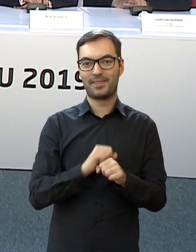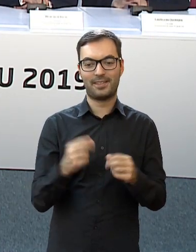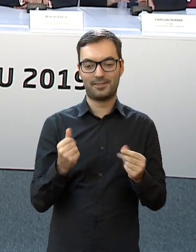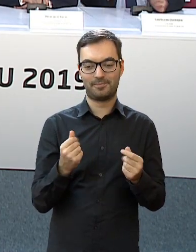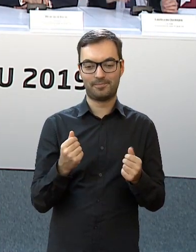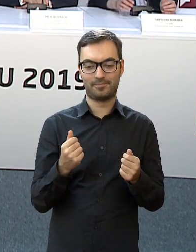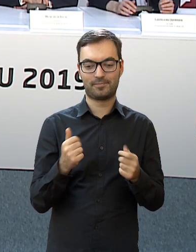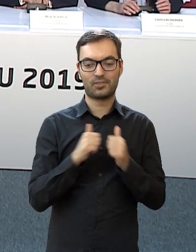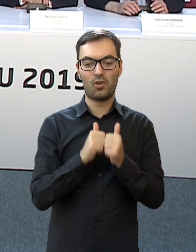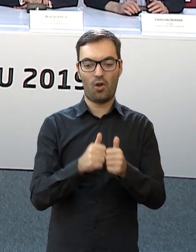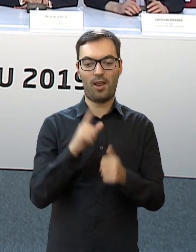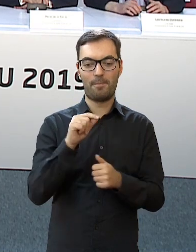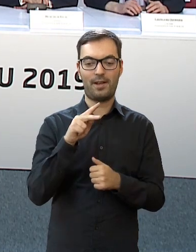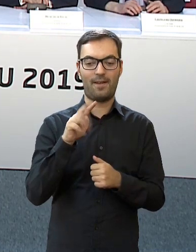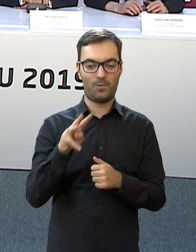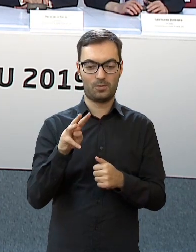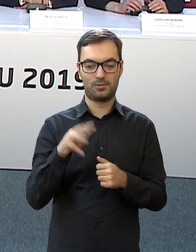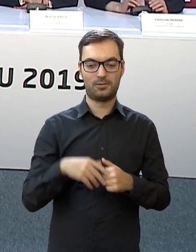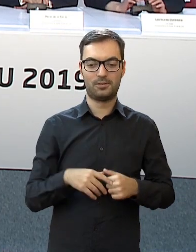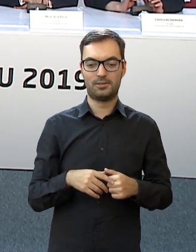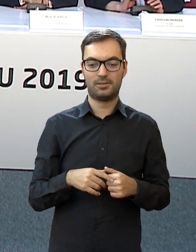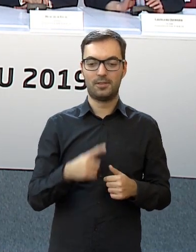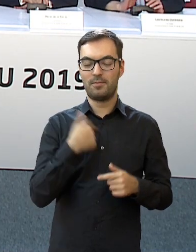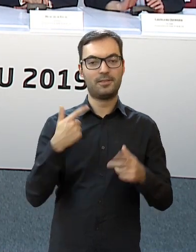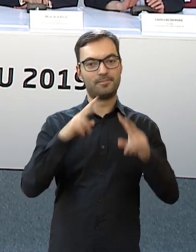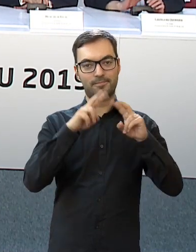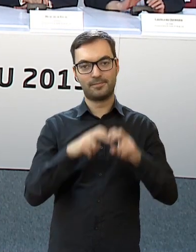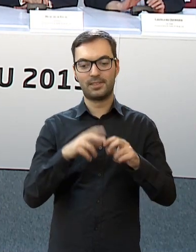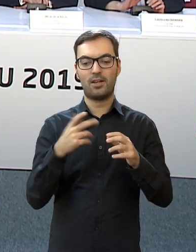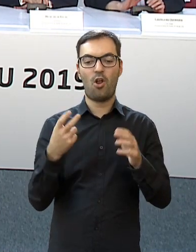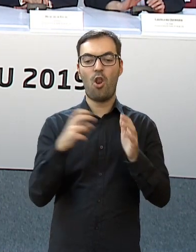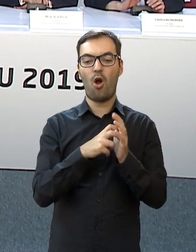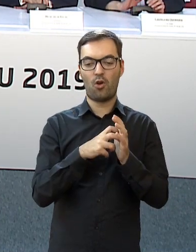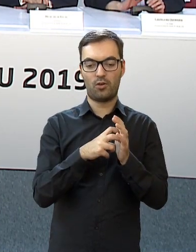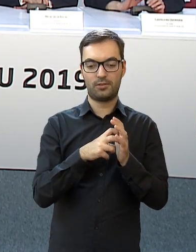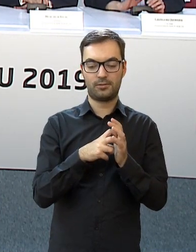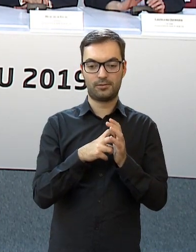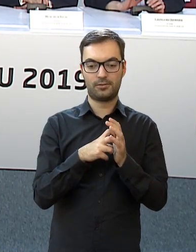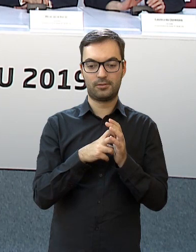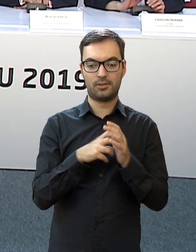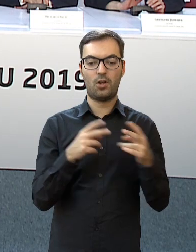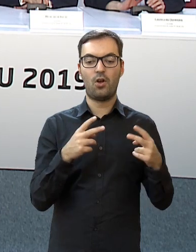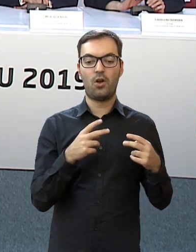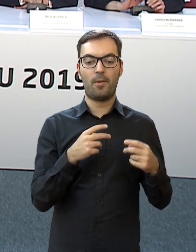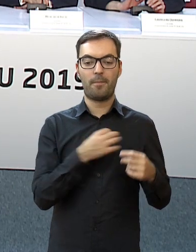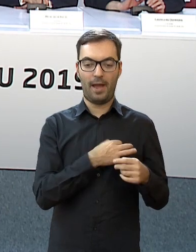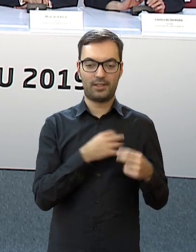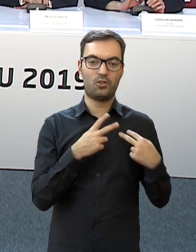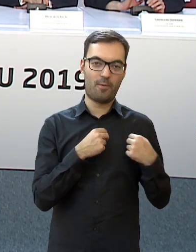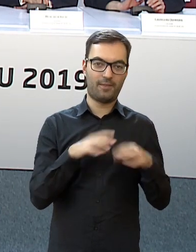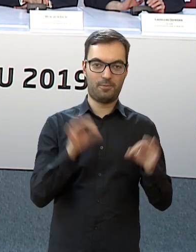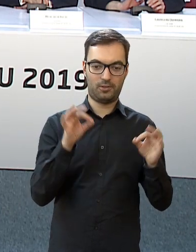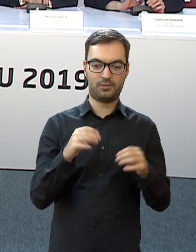rolą Państwowej Komisji Wyborczej ustalanie loga komitetów wyborczych, bo problem był